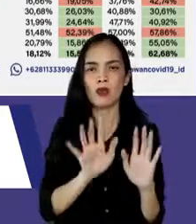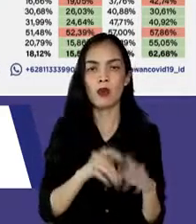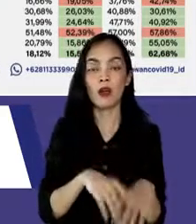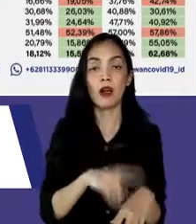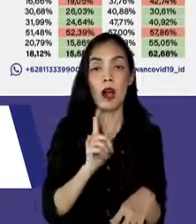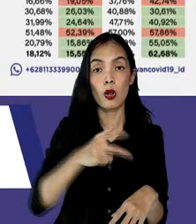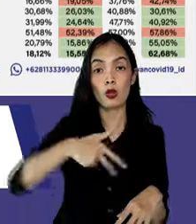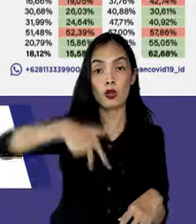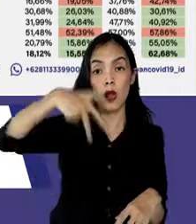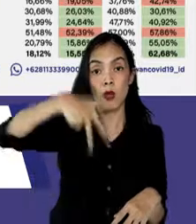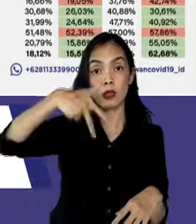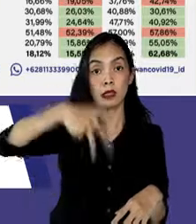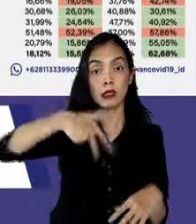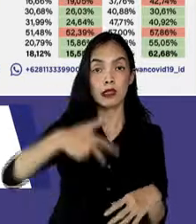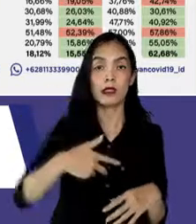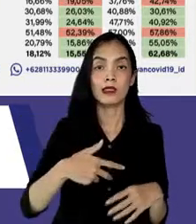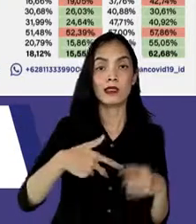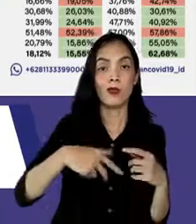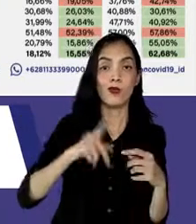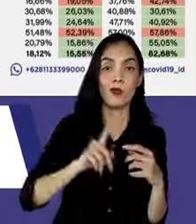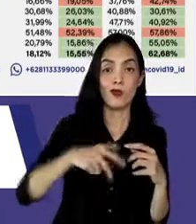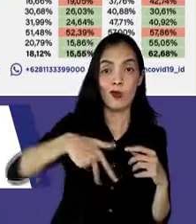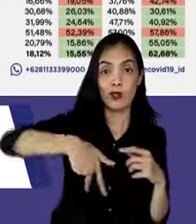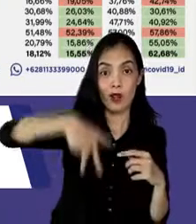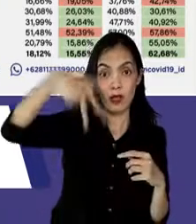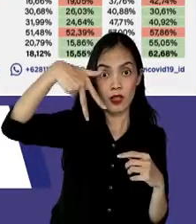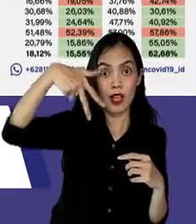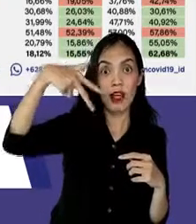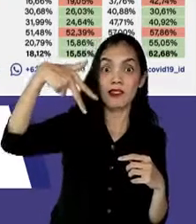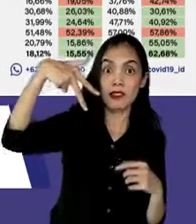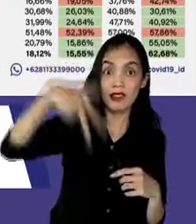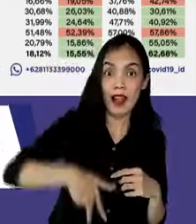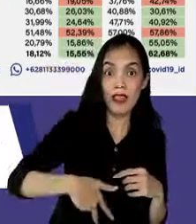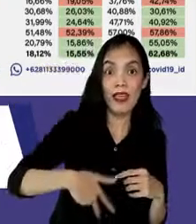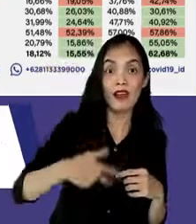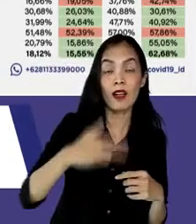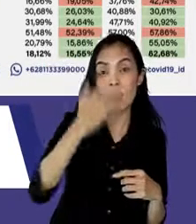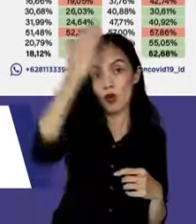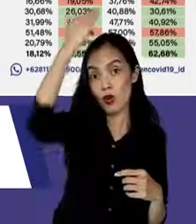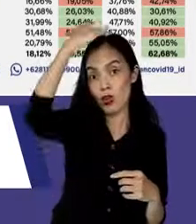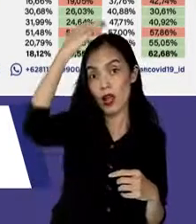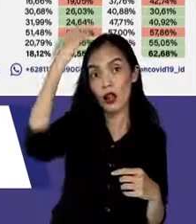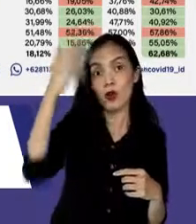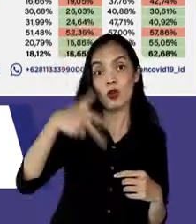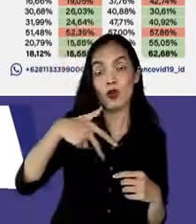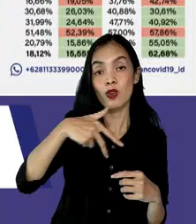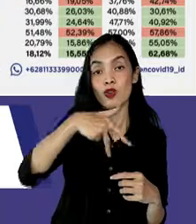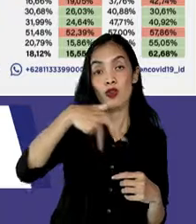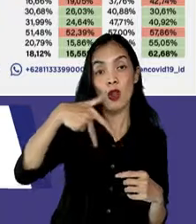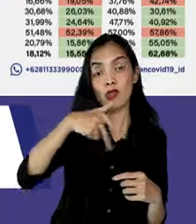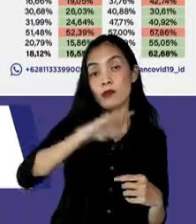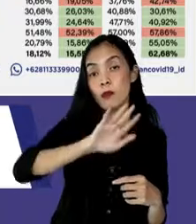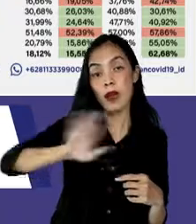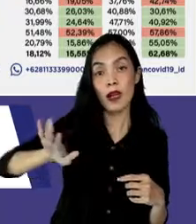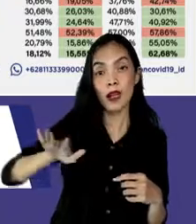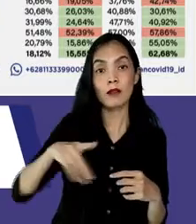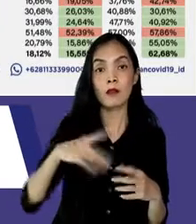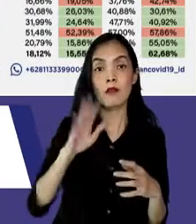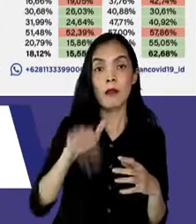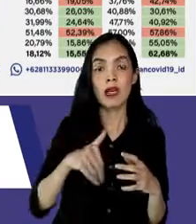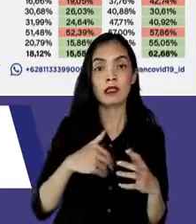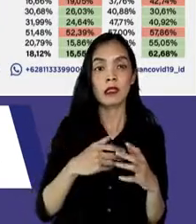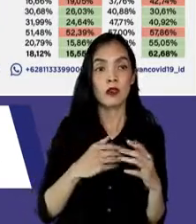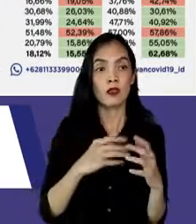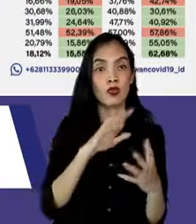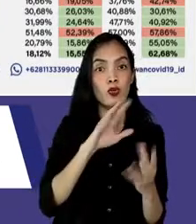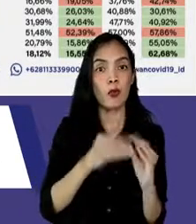yaitu Sulawesi Utara Sulawesi Selatan Gorontalo dan Sulawesi Barat masih menunjukkan kenaikan baik kasus aktif